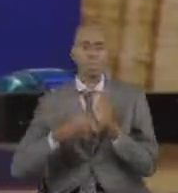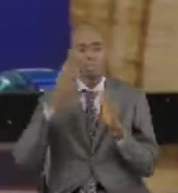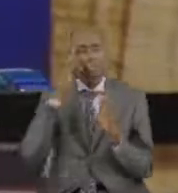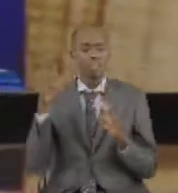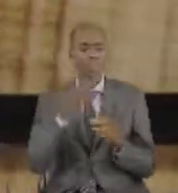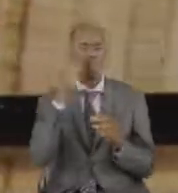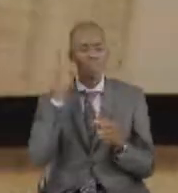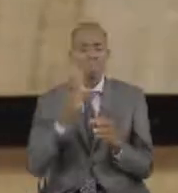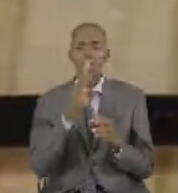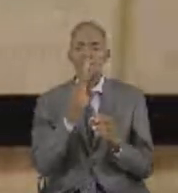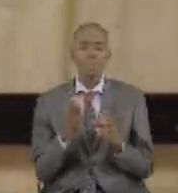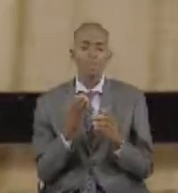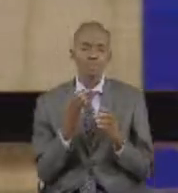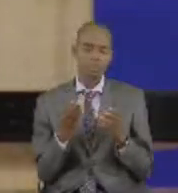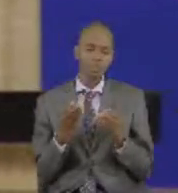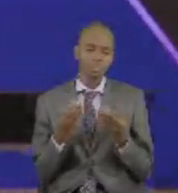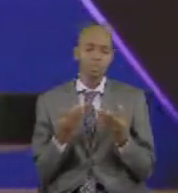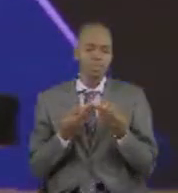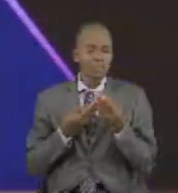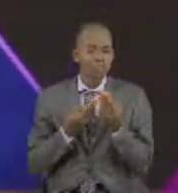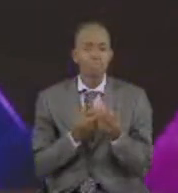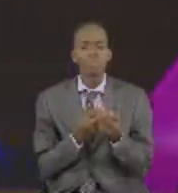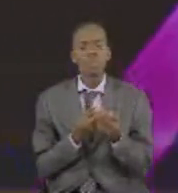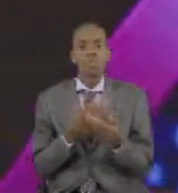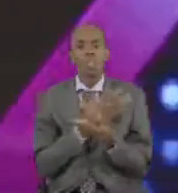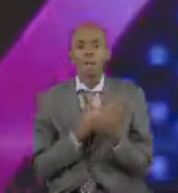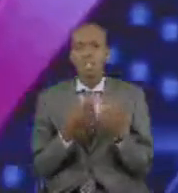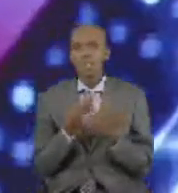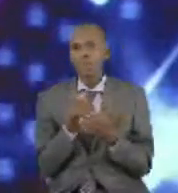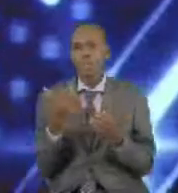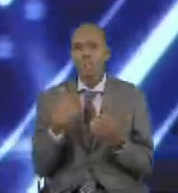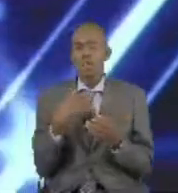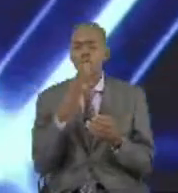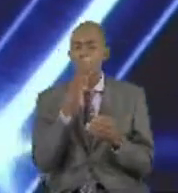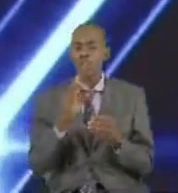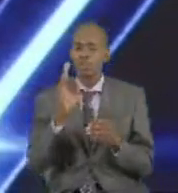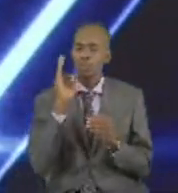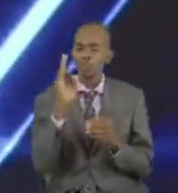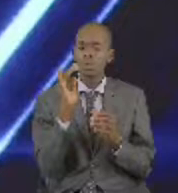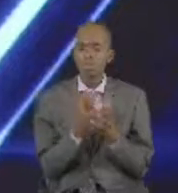seront rassasiés. Si on vous a enseigné, vous avez entendu cette vérité,